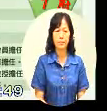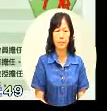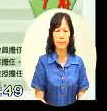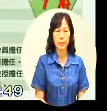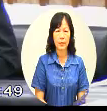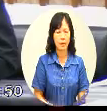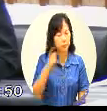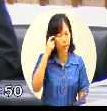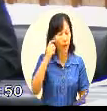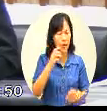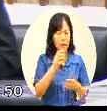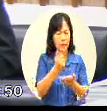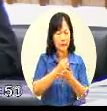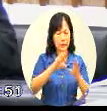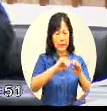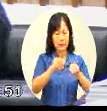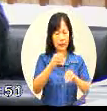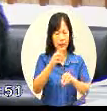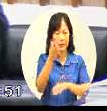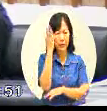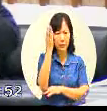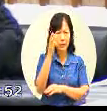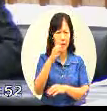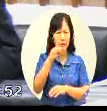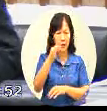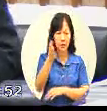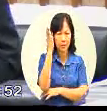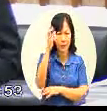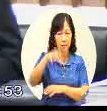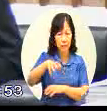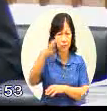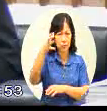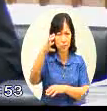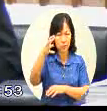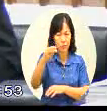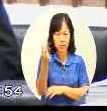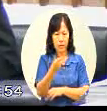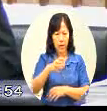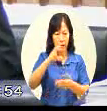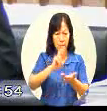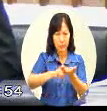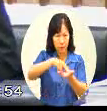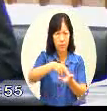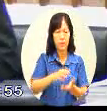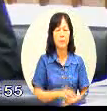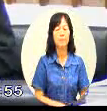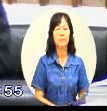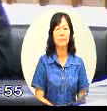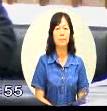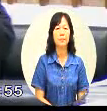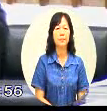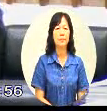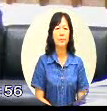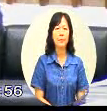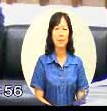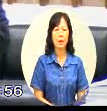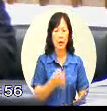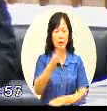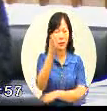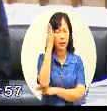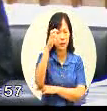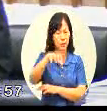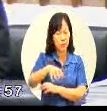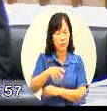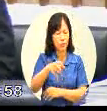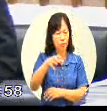那个地政局长跟财政局长站起来一下，是不是？主席，请财政局长，我问